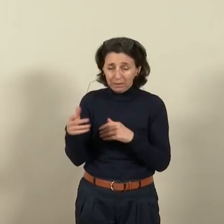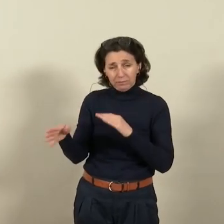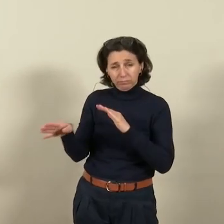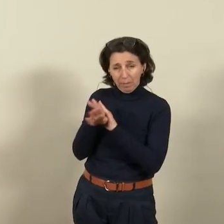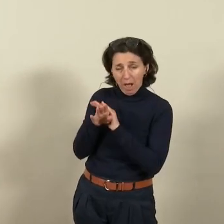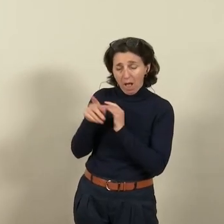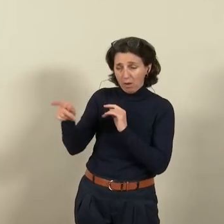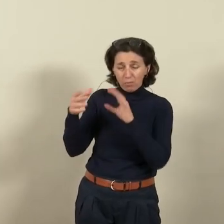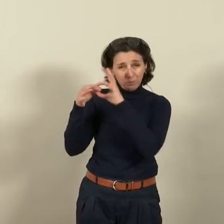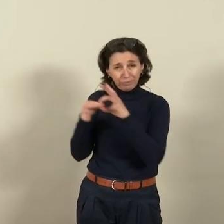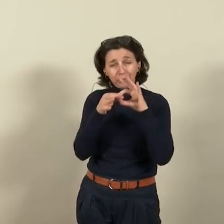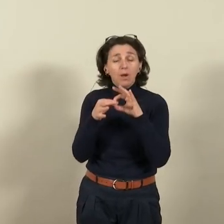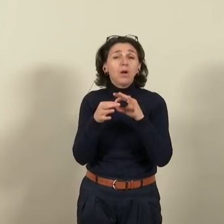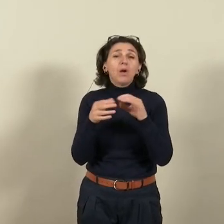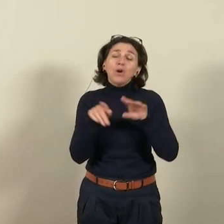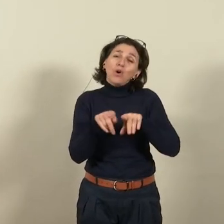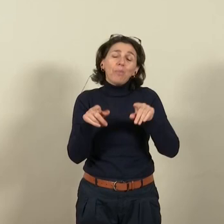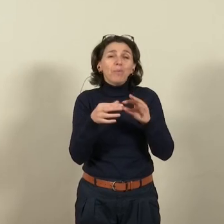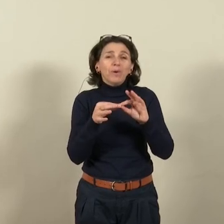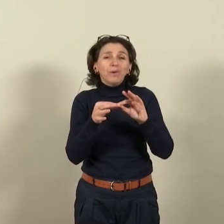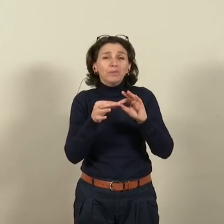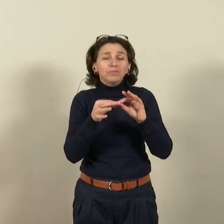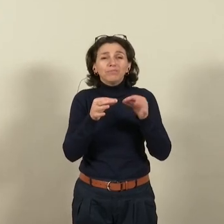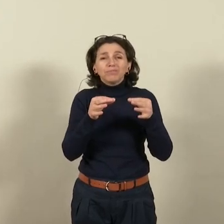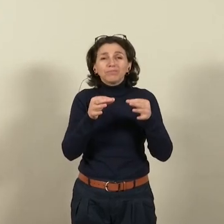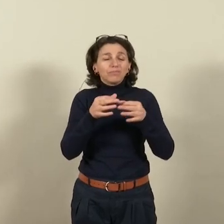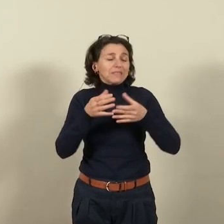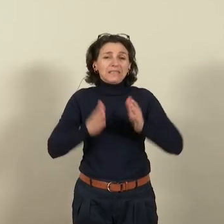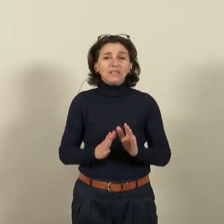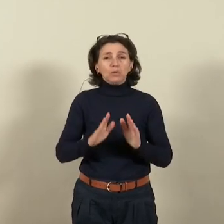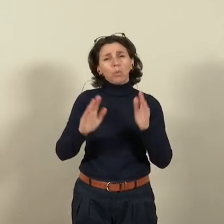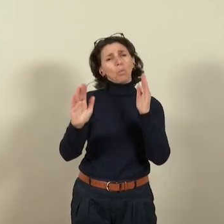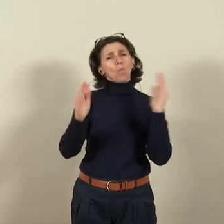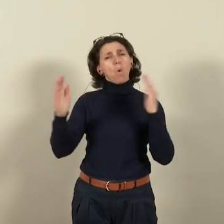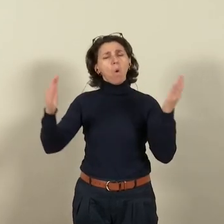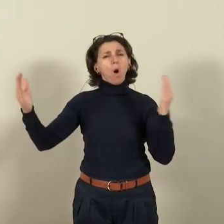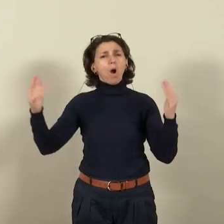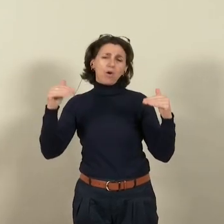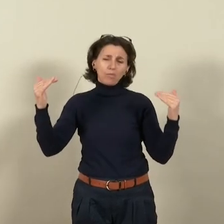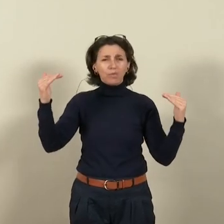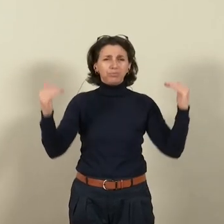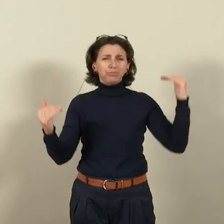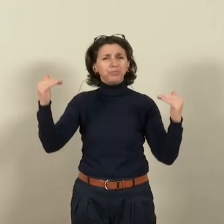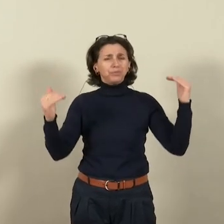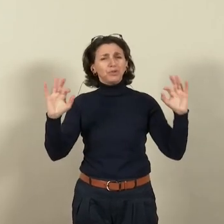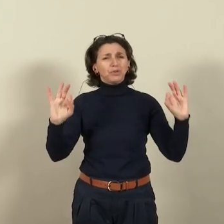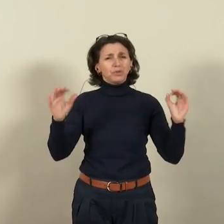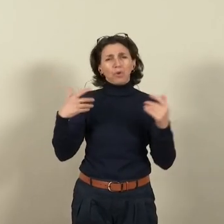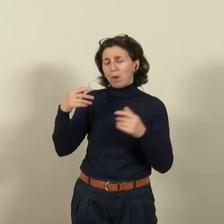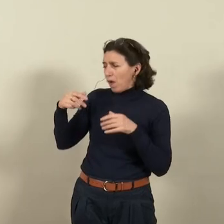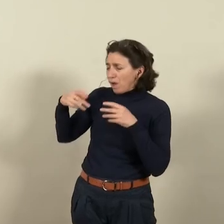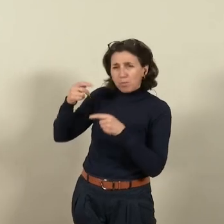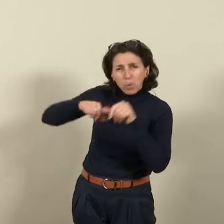miroir pour ne plus laisser entrer dans l'Union européenne des productions réalisées avec des substances interdites en France ou selon des normes